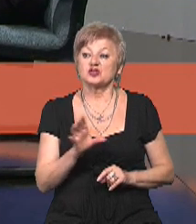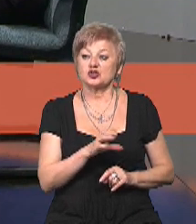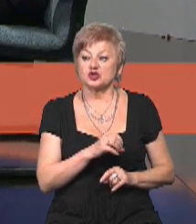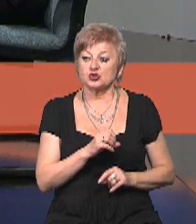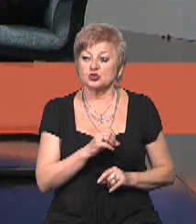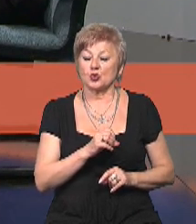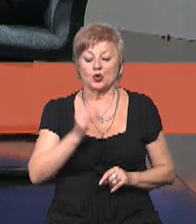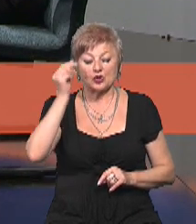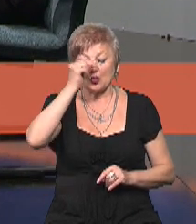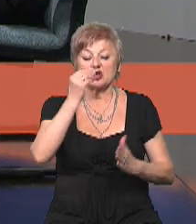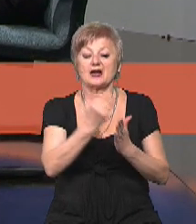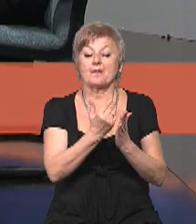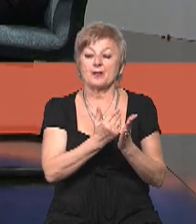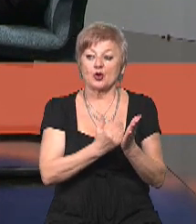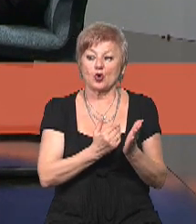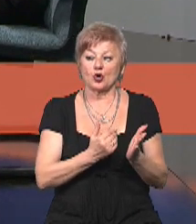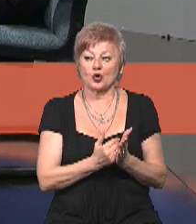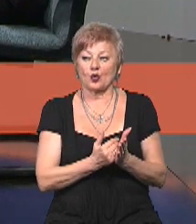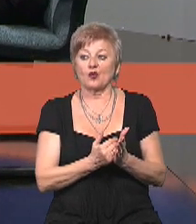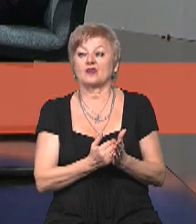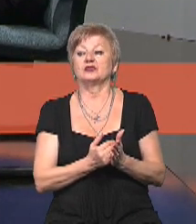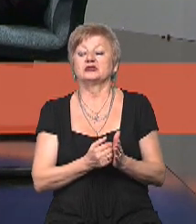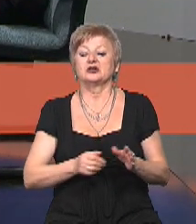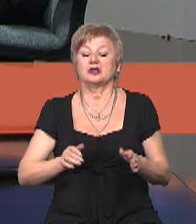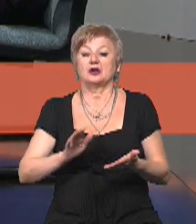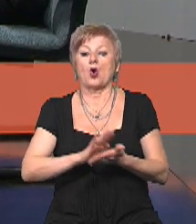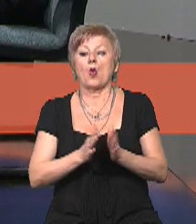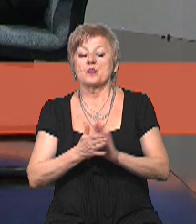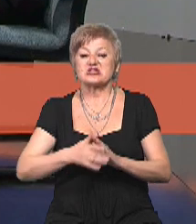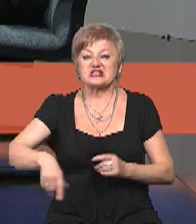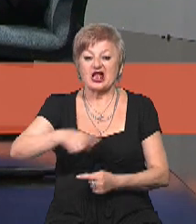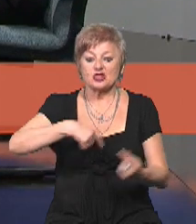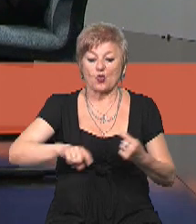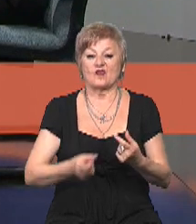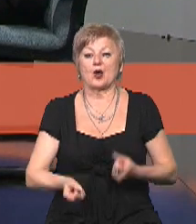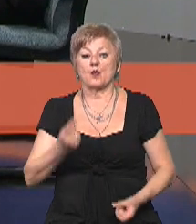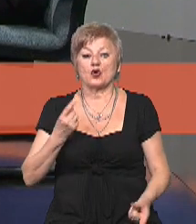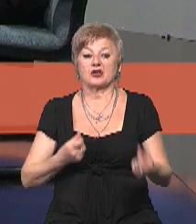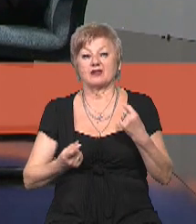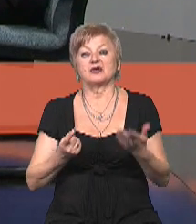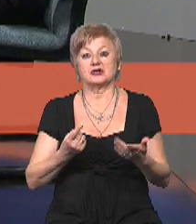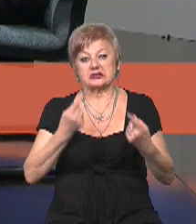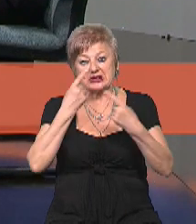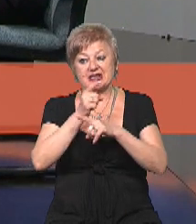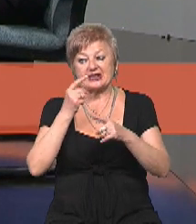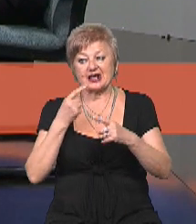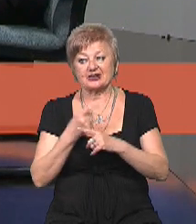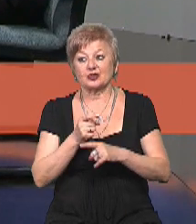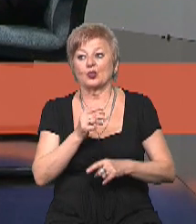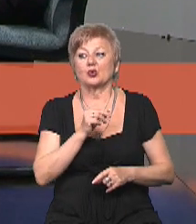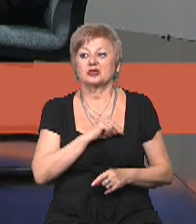Змінилися навчальні програми, змінилося освітнє середовище, з'явилися нові техніки, технології,